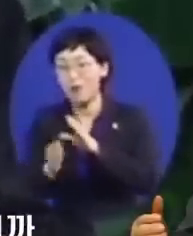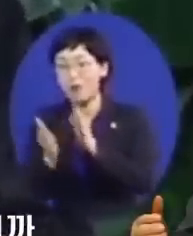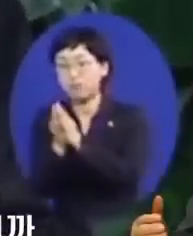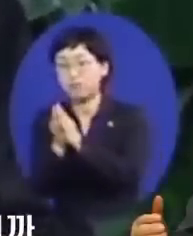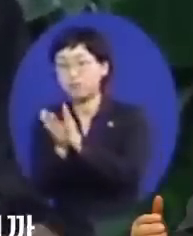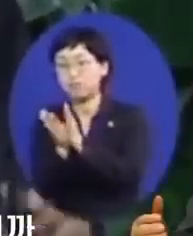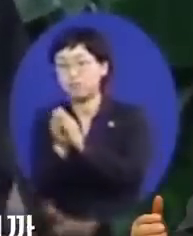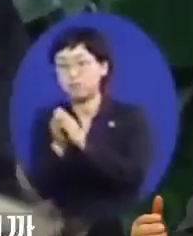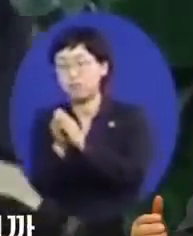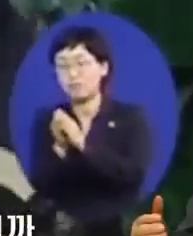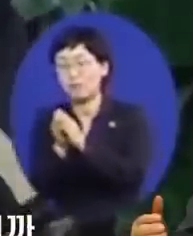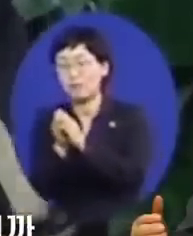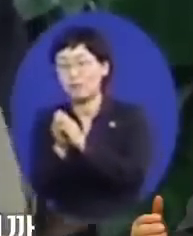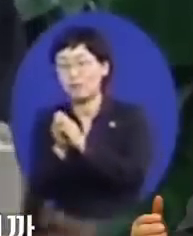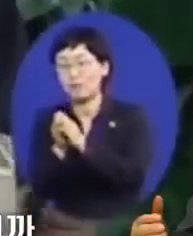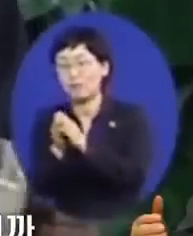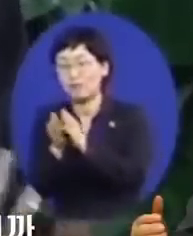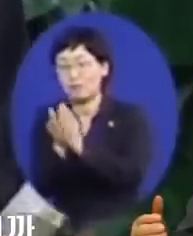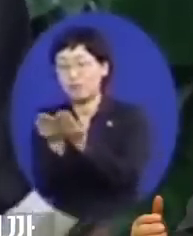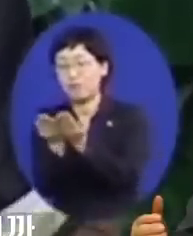남아요.